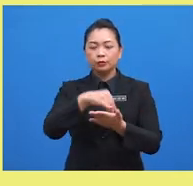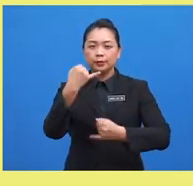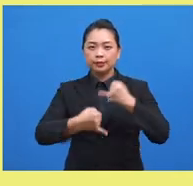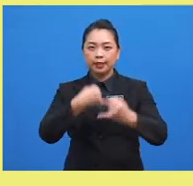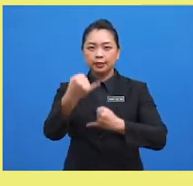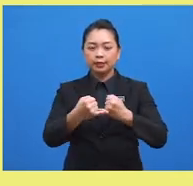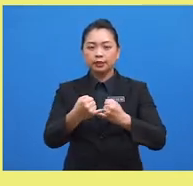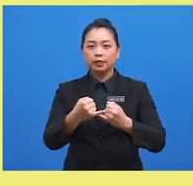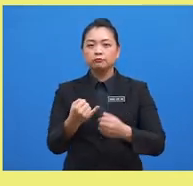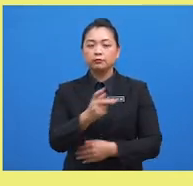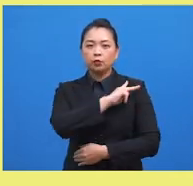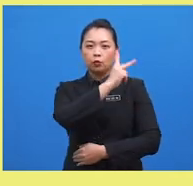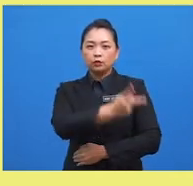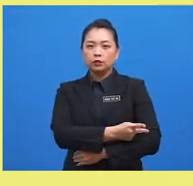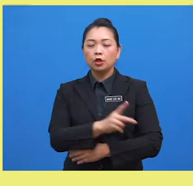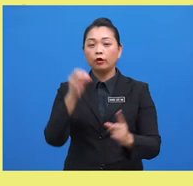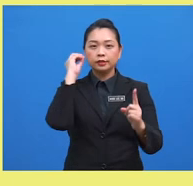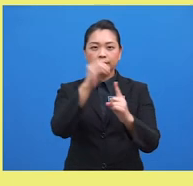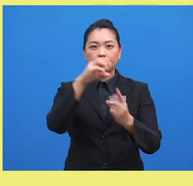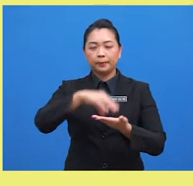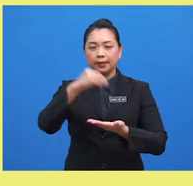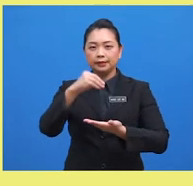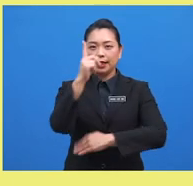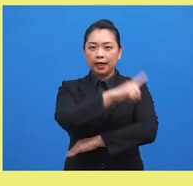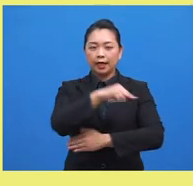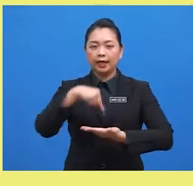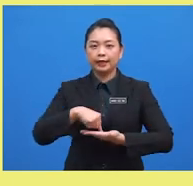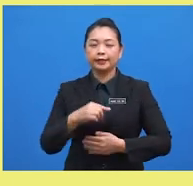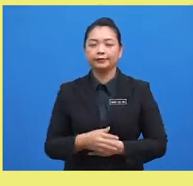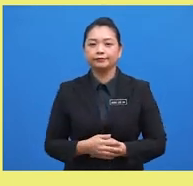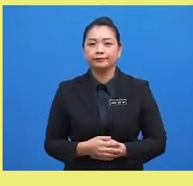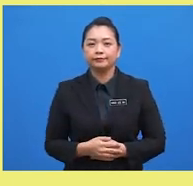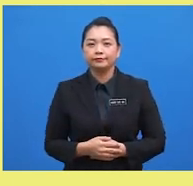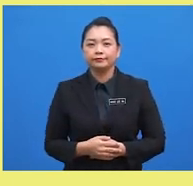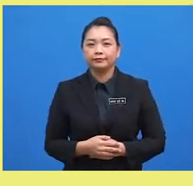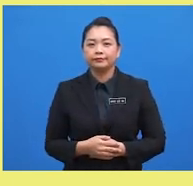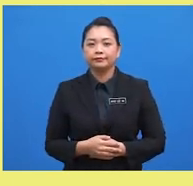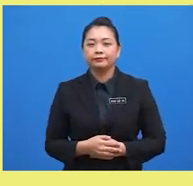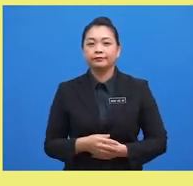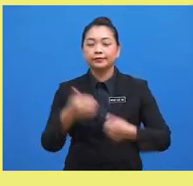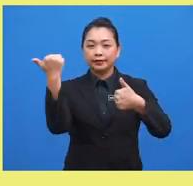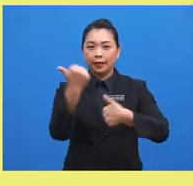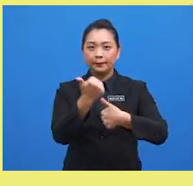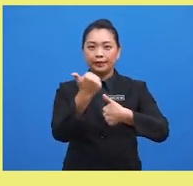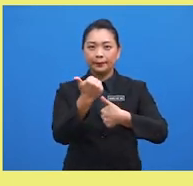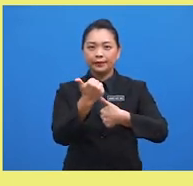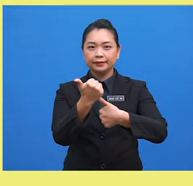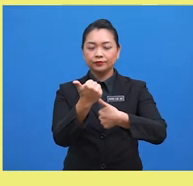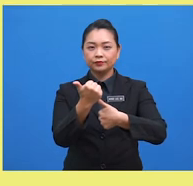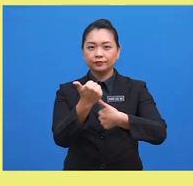semua berjaya menguasai objektif pembelajaran kita, iaitu pertama,